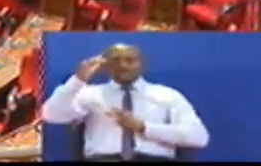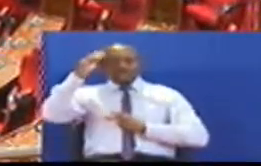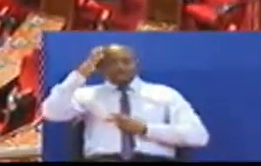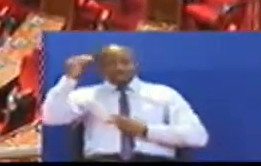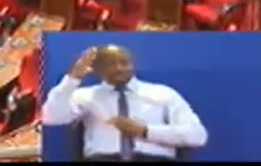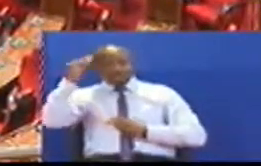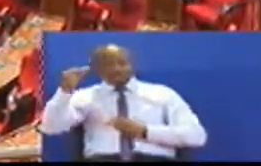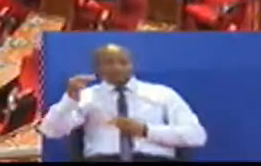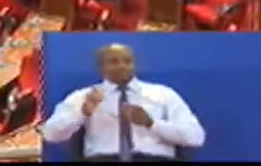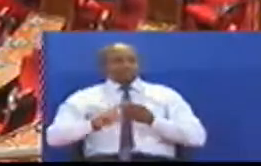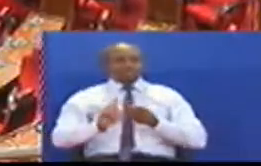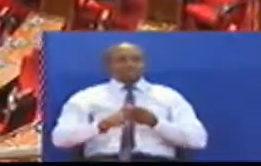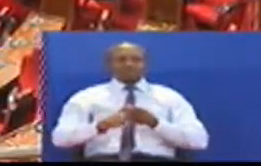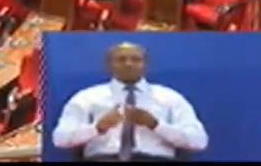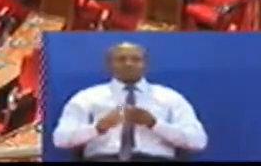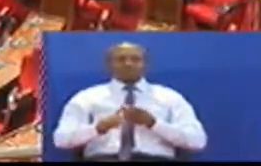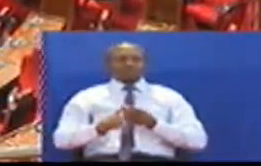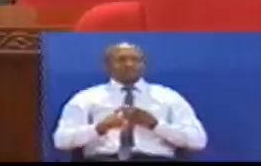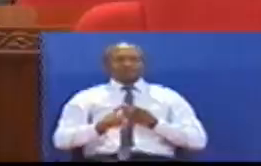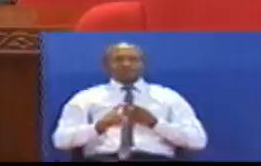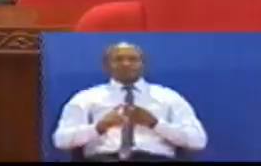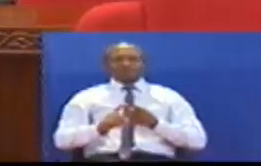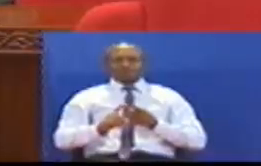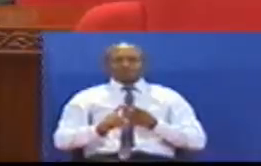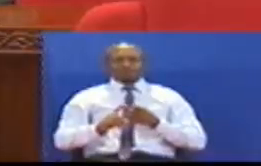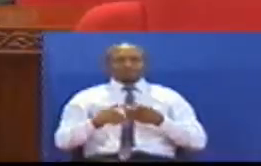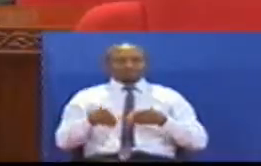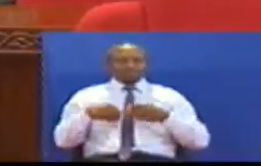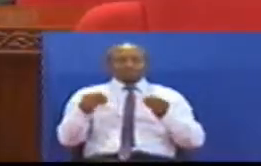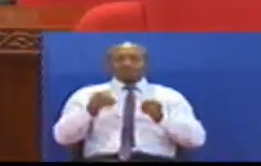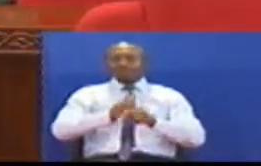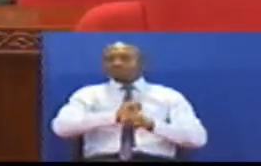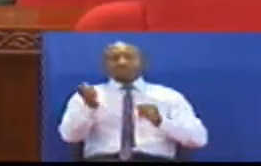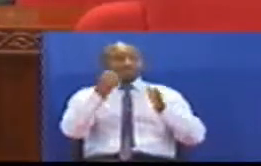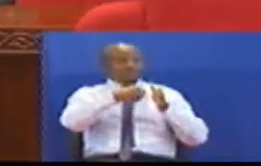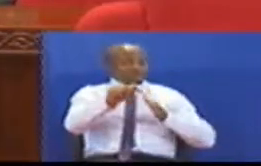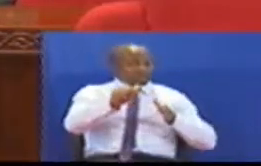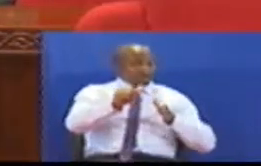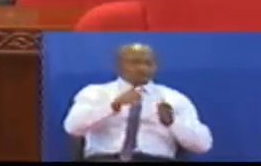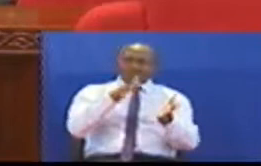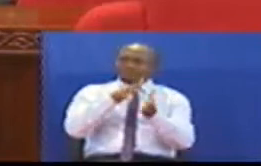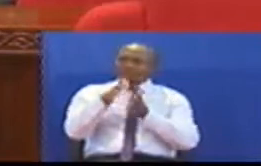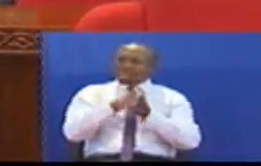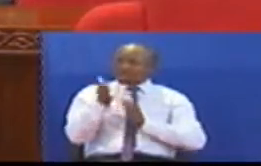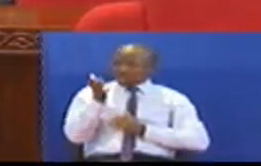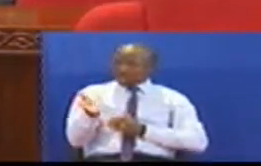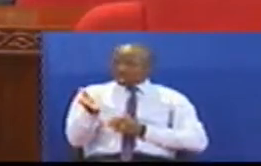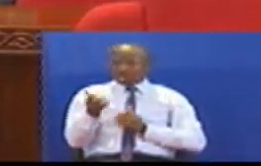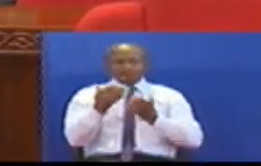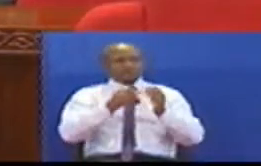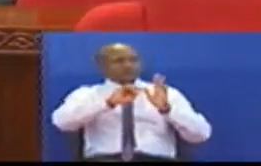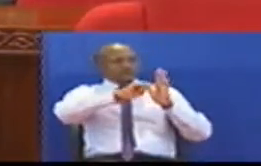VVU, wapewe huduma za matibabu ya magonjwa nyemelezi bila malipo. Maelezo haya yanatolewa kwa mujibu ya kanuni